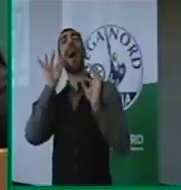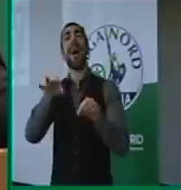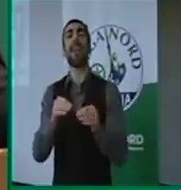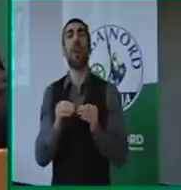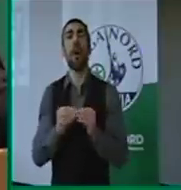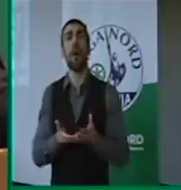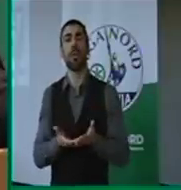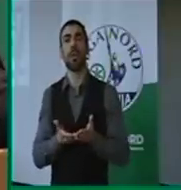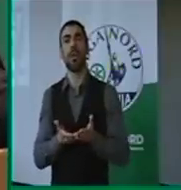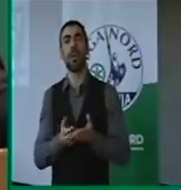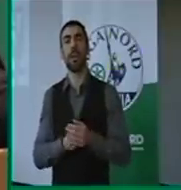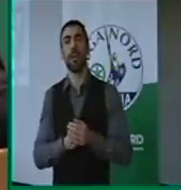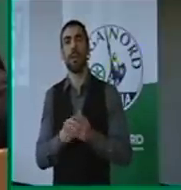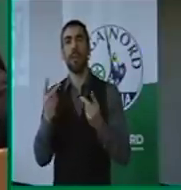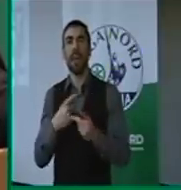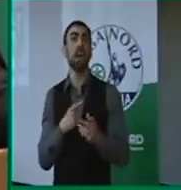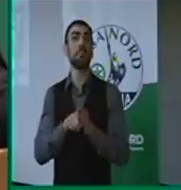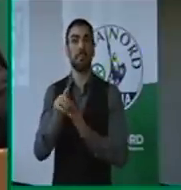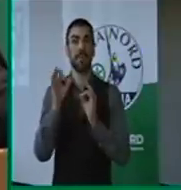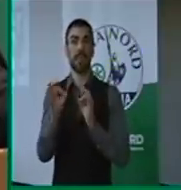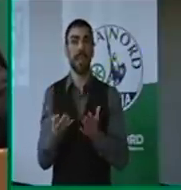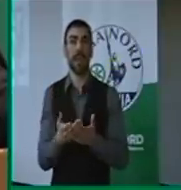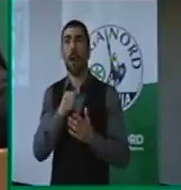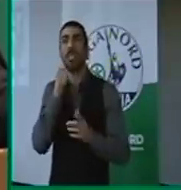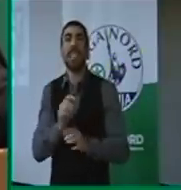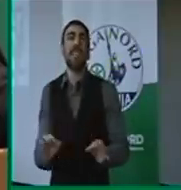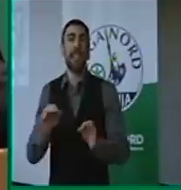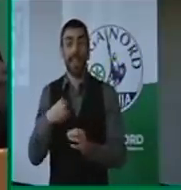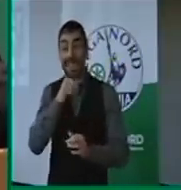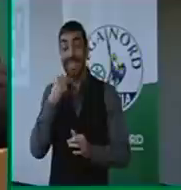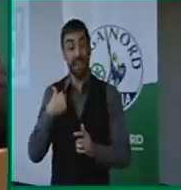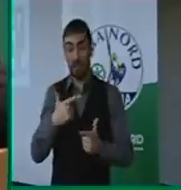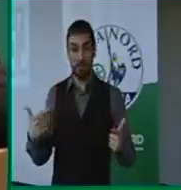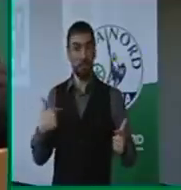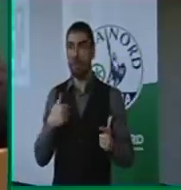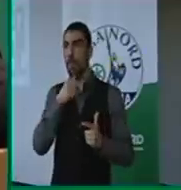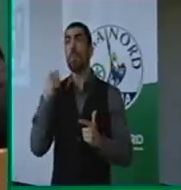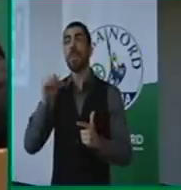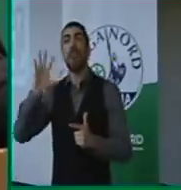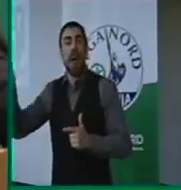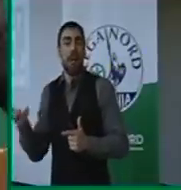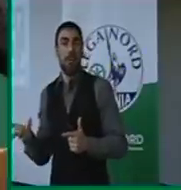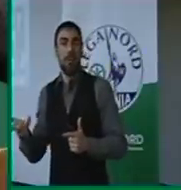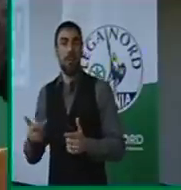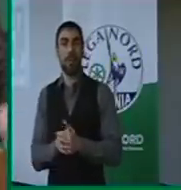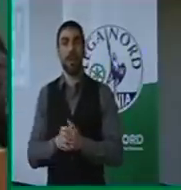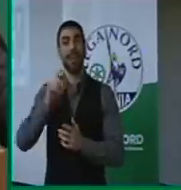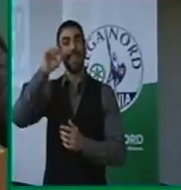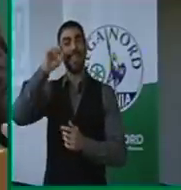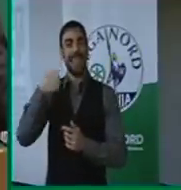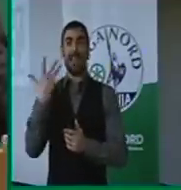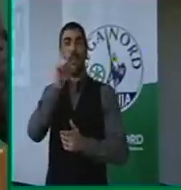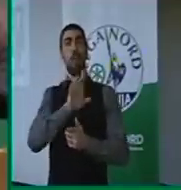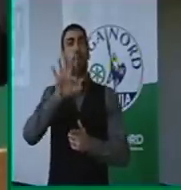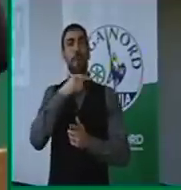otteniamo qualcosa che non serve a niente se quel qualcosa non serve a niente a noi probabilmente serve a qualcosaltro altro quindi se noi al